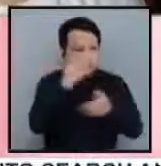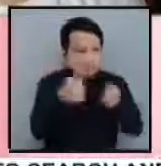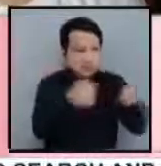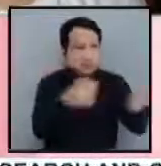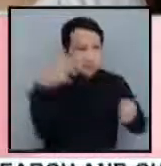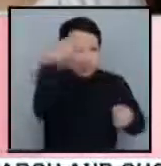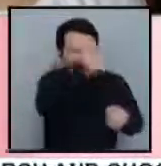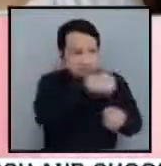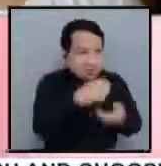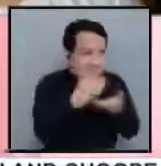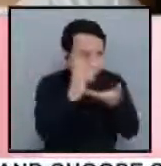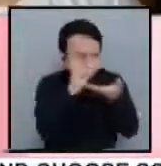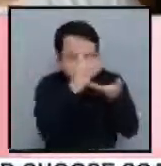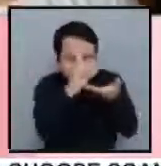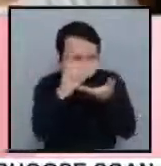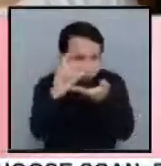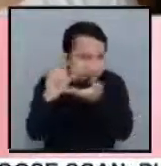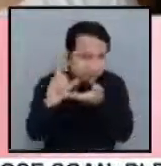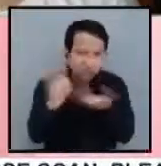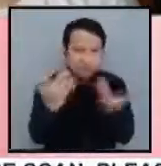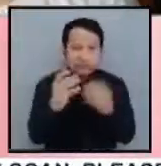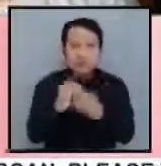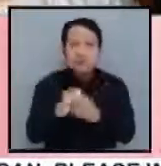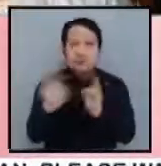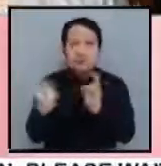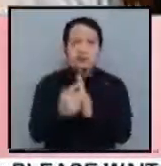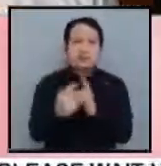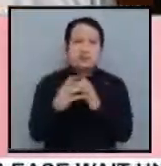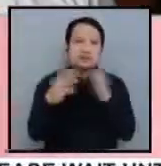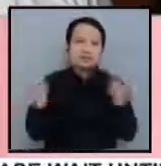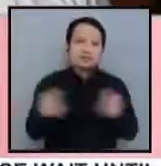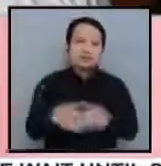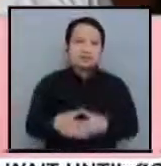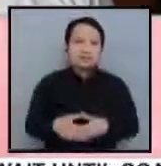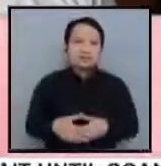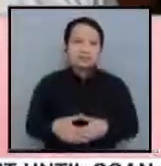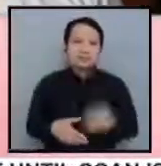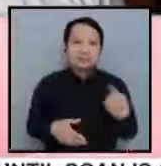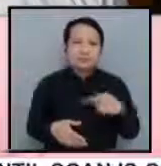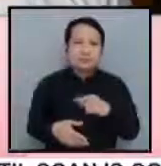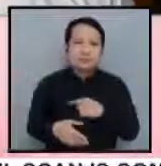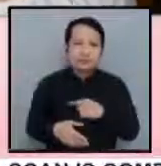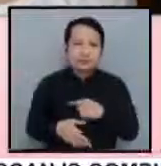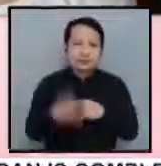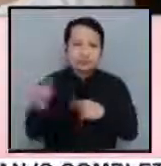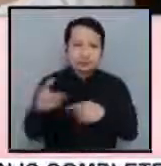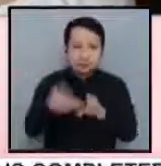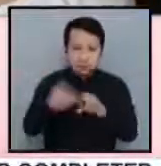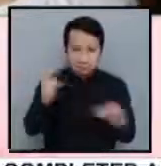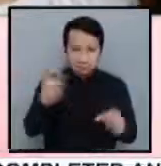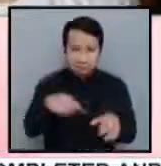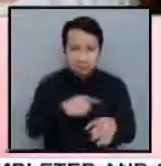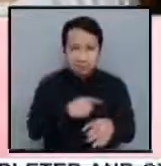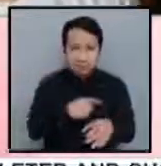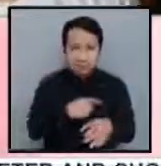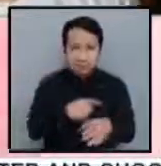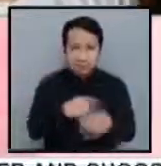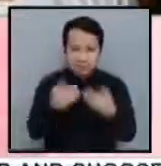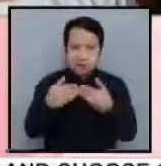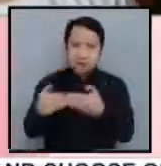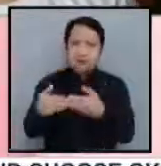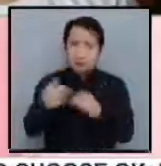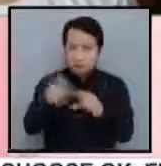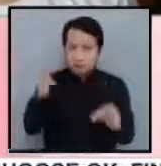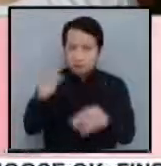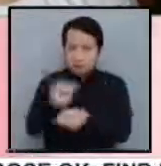at malaki po yung engagement. So, nag-quit na po ako sa job ko to pursue that, lalo na kung may